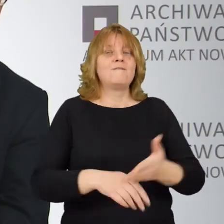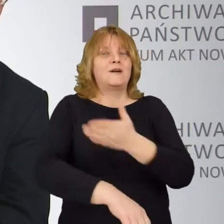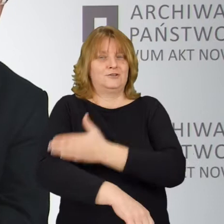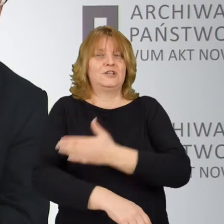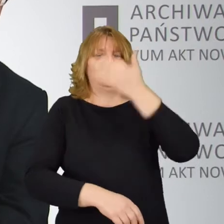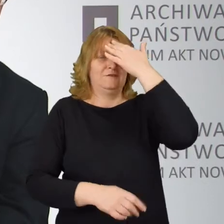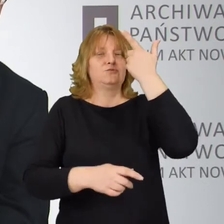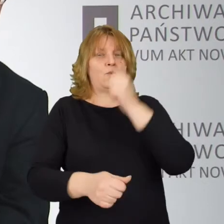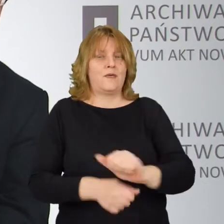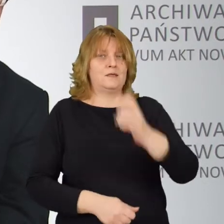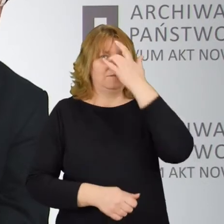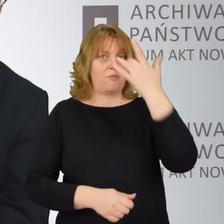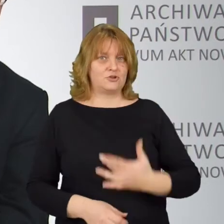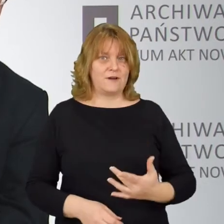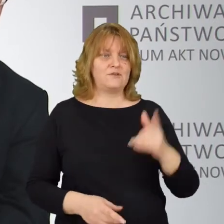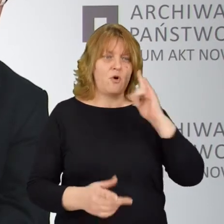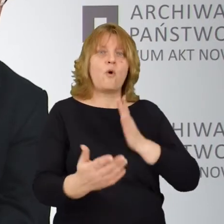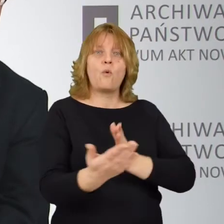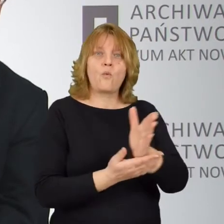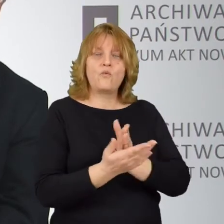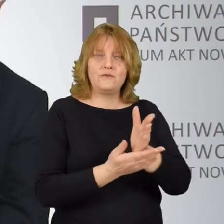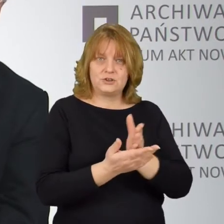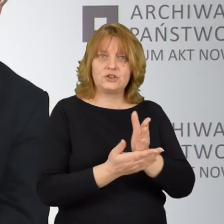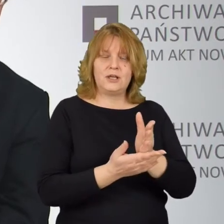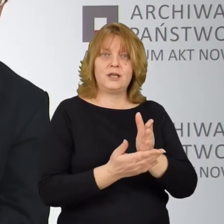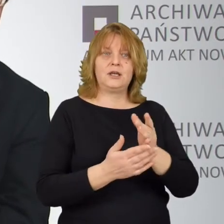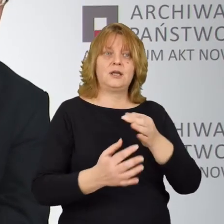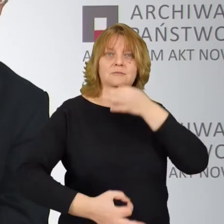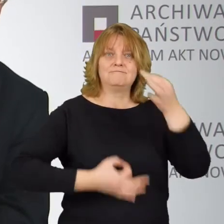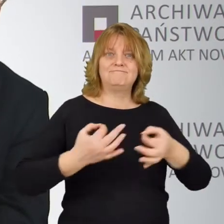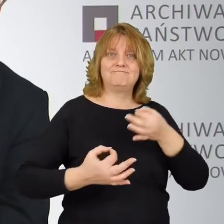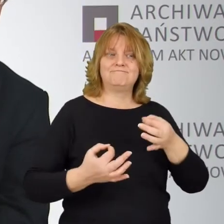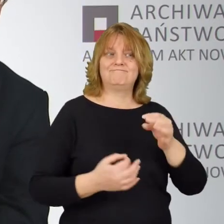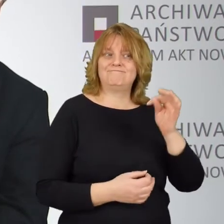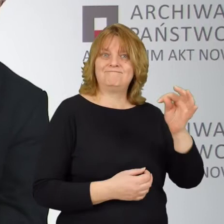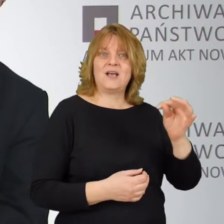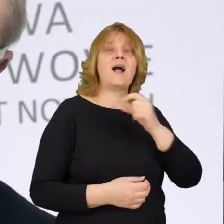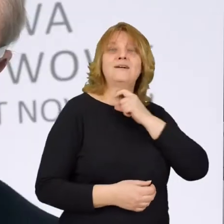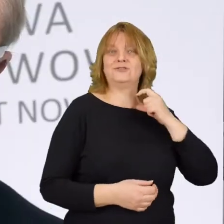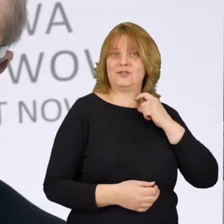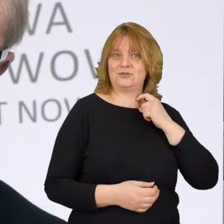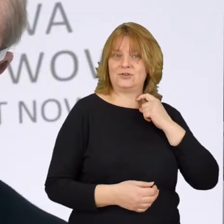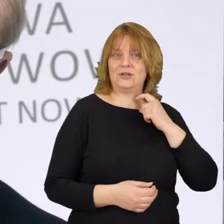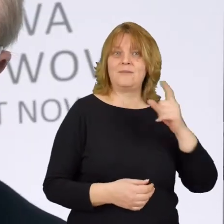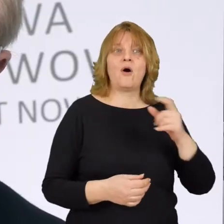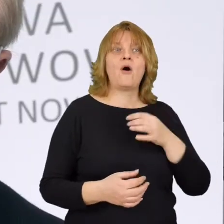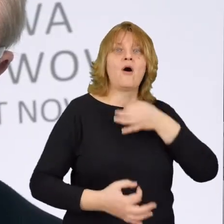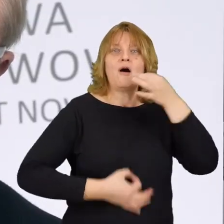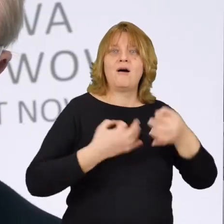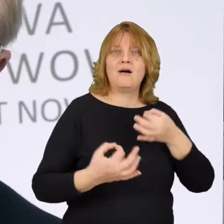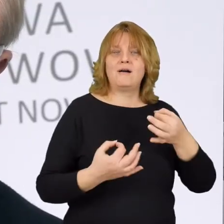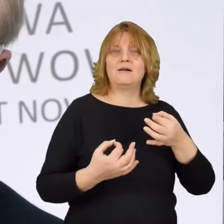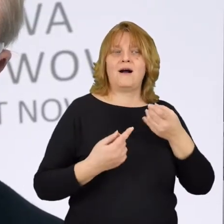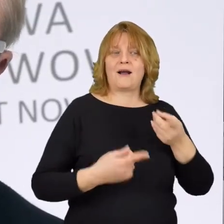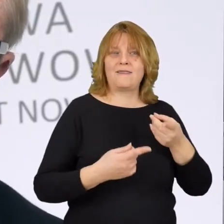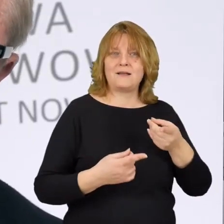bolszewizm, uwierzyło, zwłaszcza tutaj agitacji swoich księży, gdyż agitacja państwowa